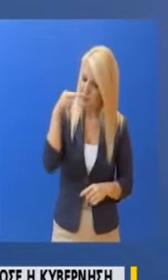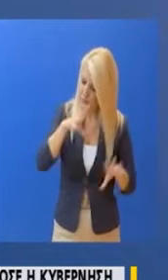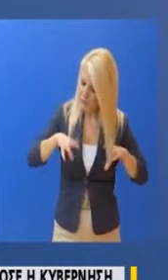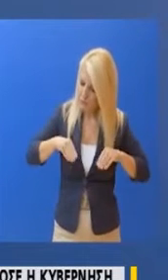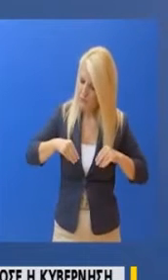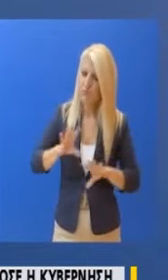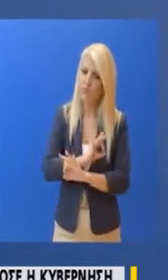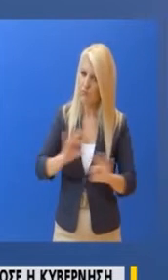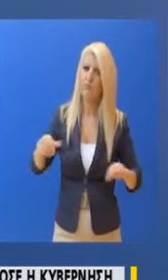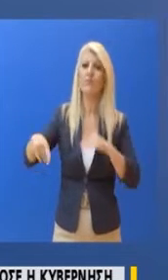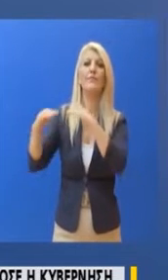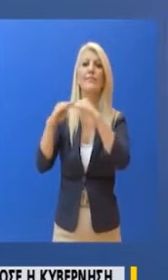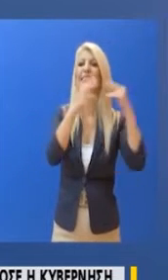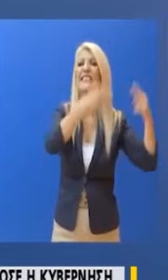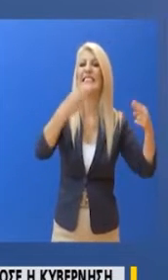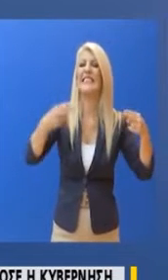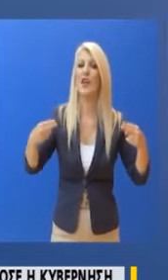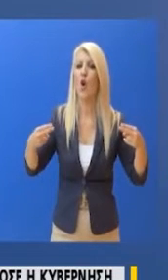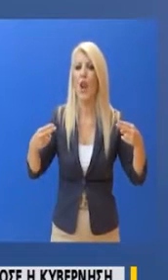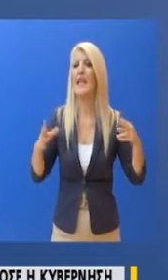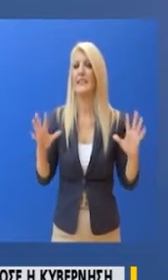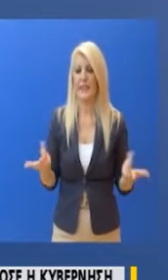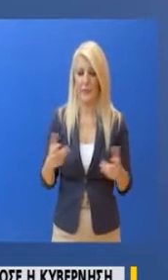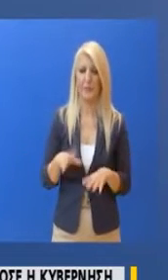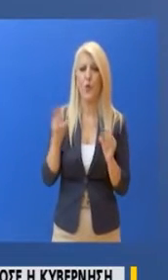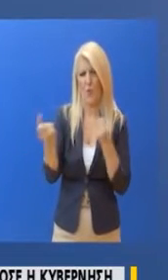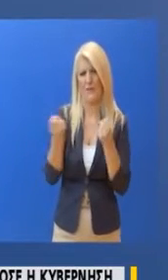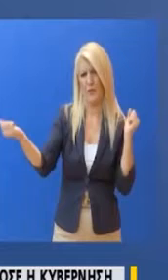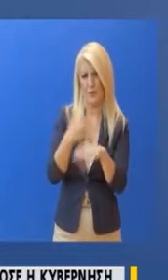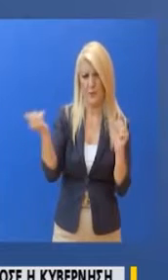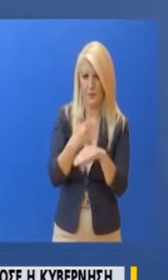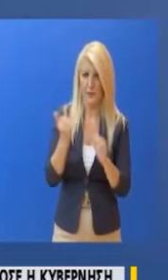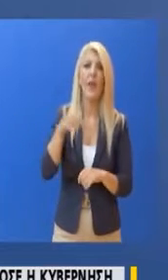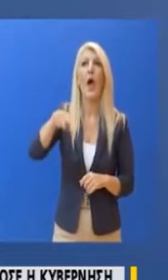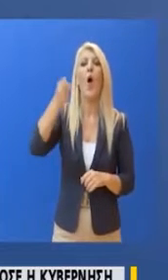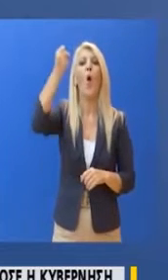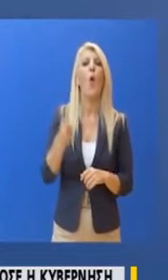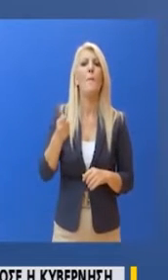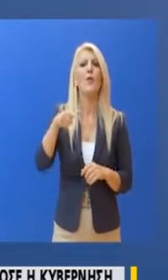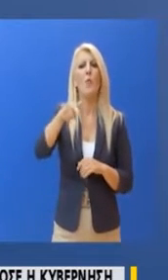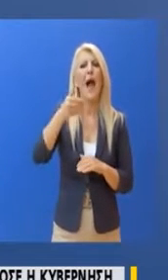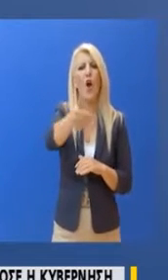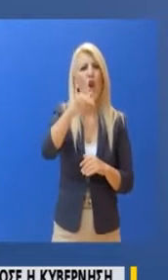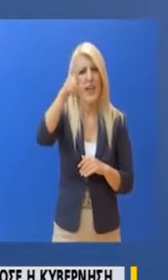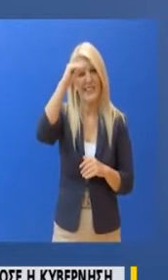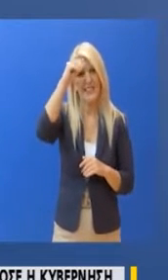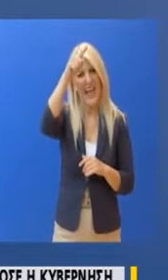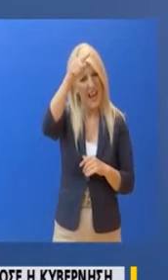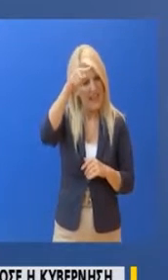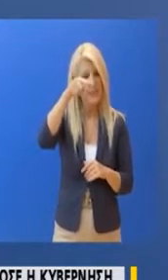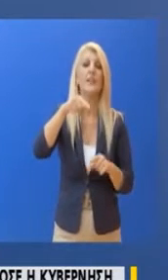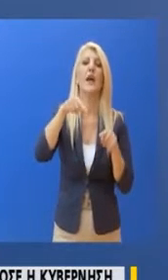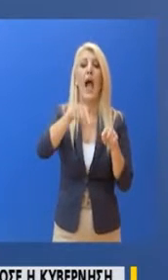σύνορά μας. Πρώτον, πέραν των όσων έχουν ήδη αποφασιστεί και ισχύουν για την είσοδο από τον Προμαχώνα, από τα μεσάνυχτα της